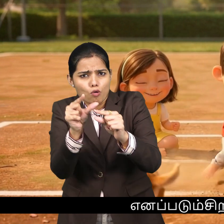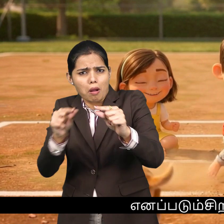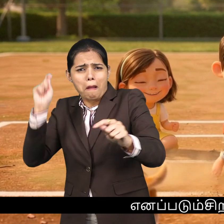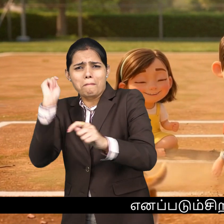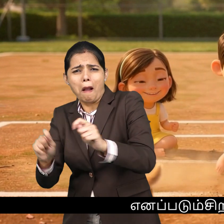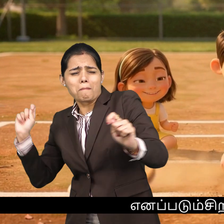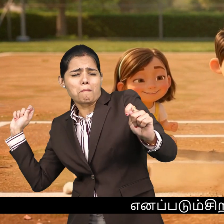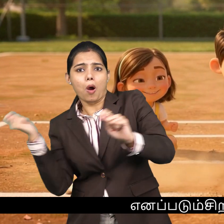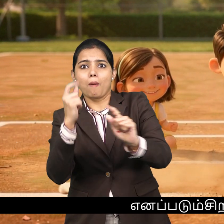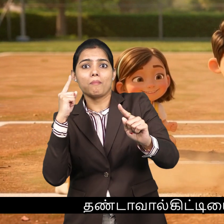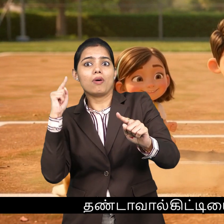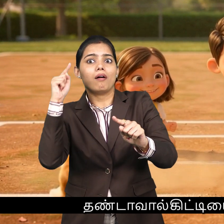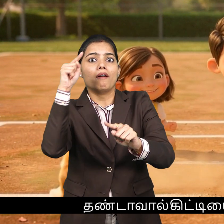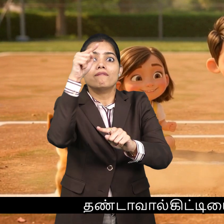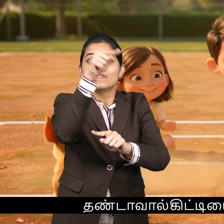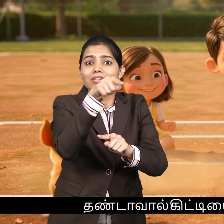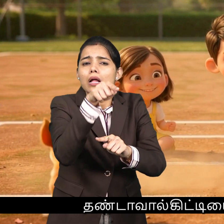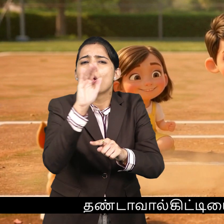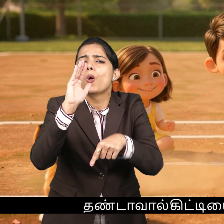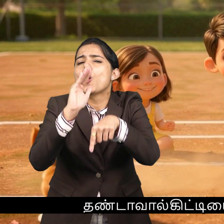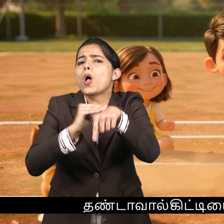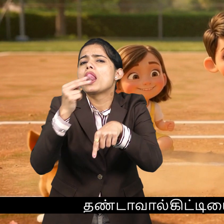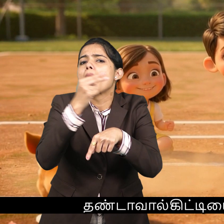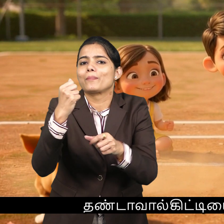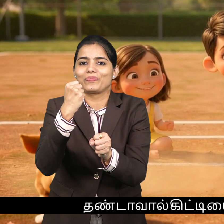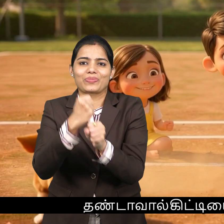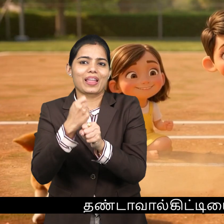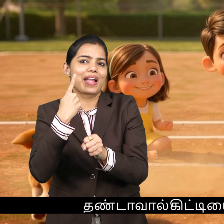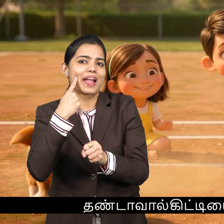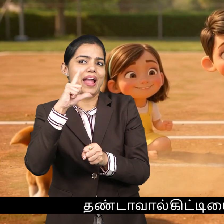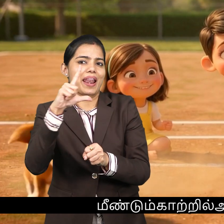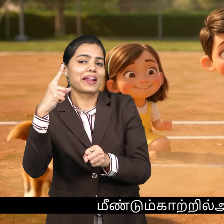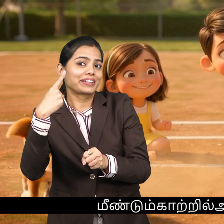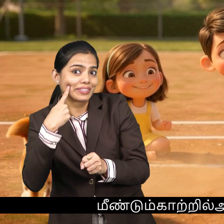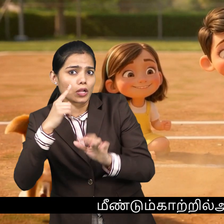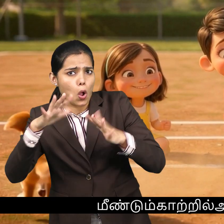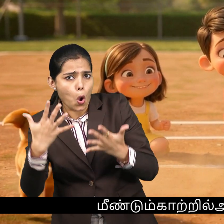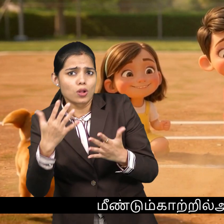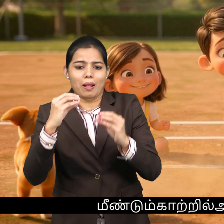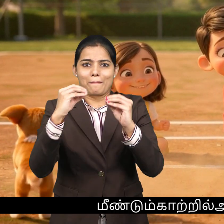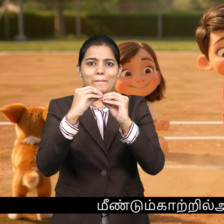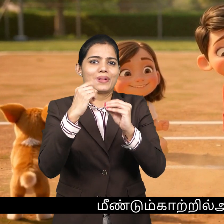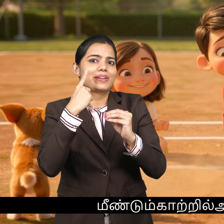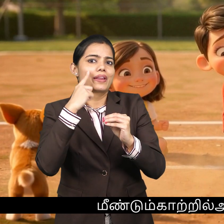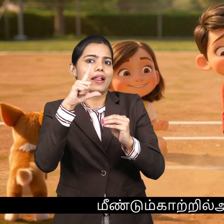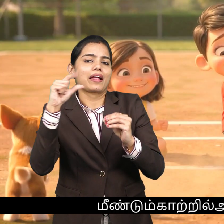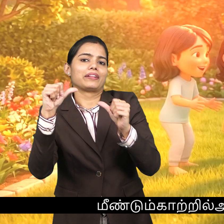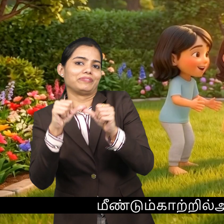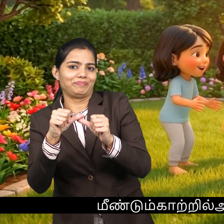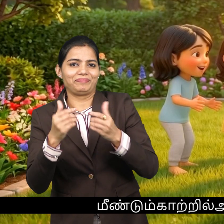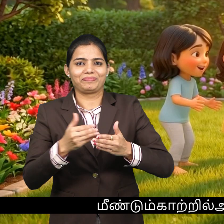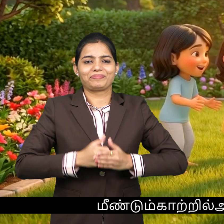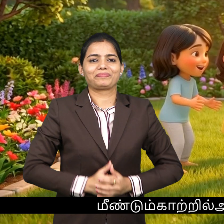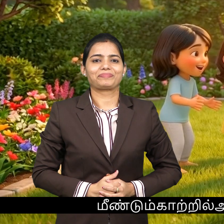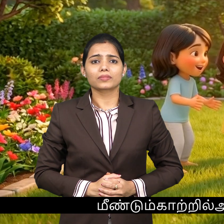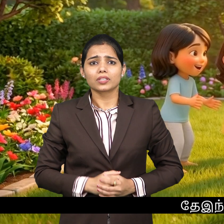சிறிய கூர்மையான குச்சி. தண்டாவால் கிட்டியை தட்டி காற்றில் பறக்க விட்டு மீண்டும் காற்றில் அடித்து தூரமாக